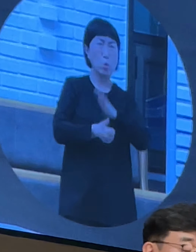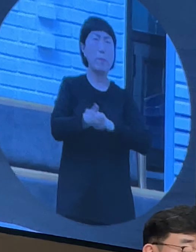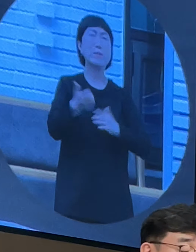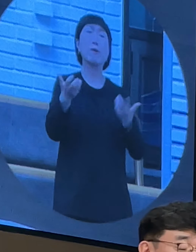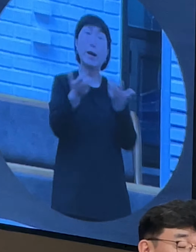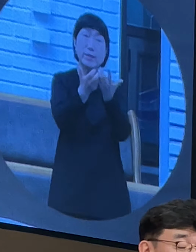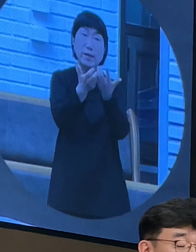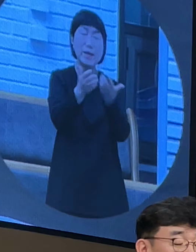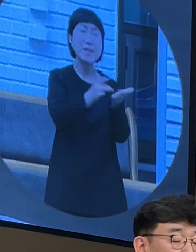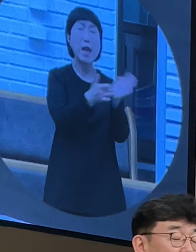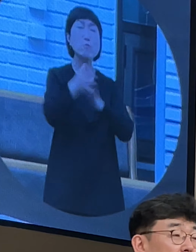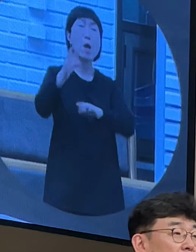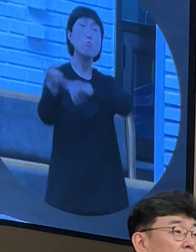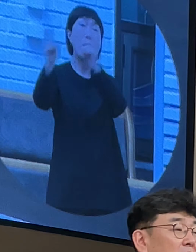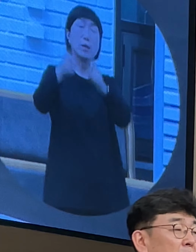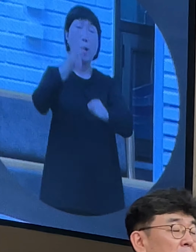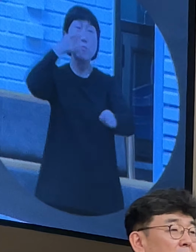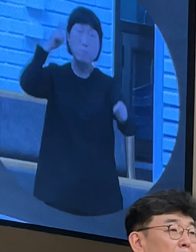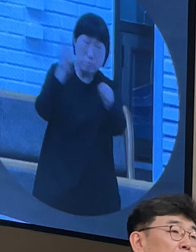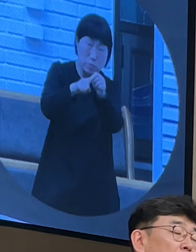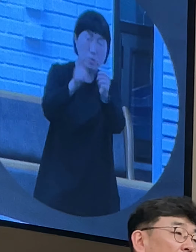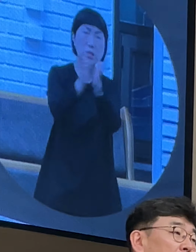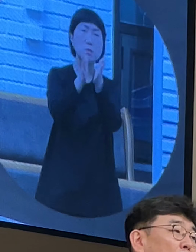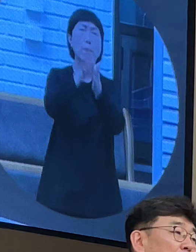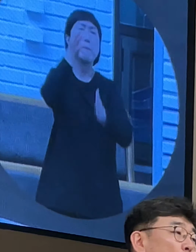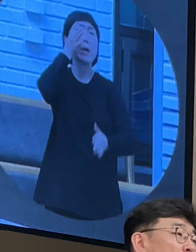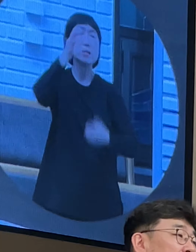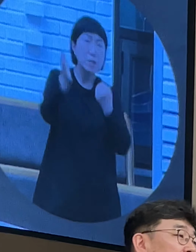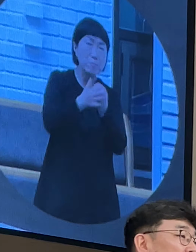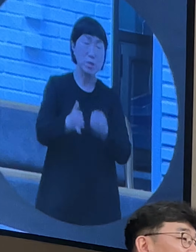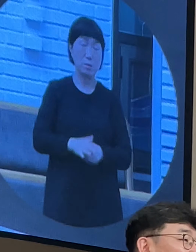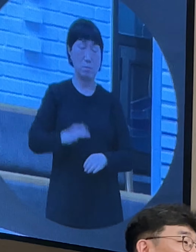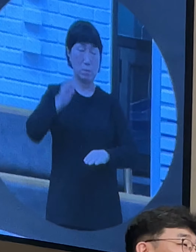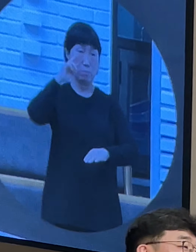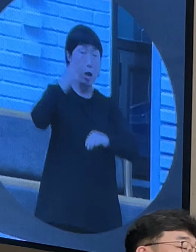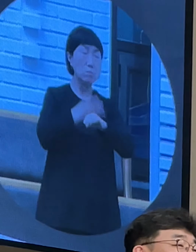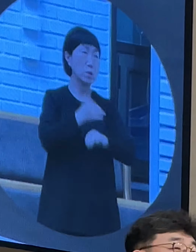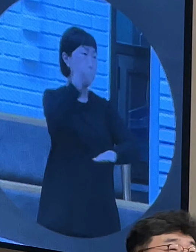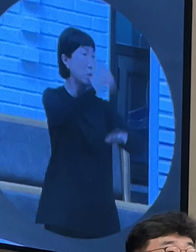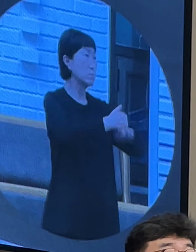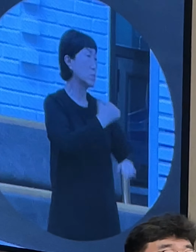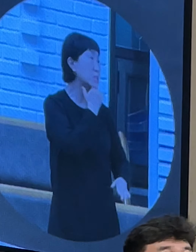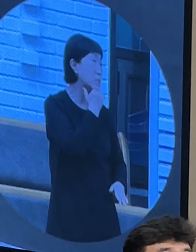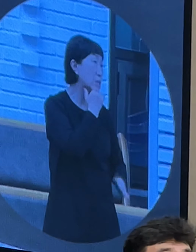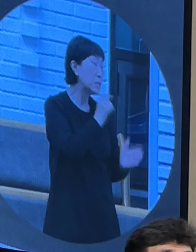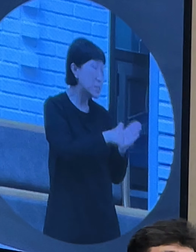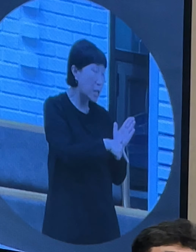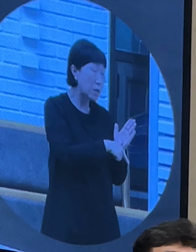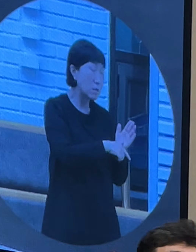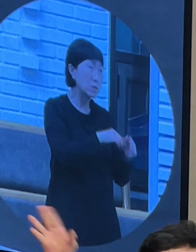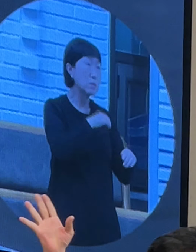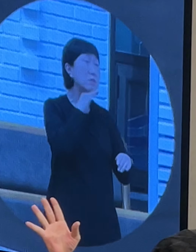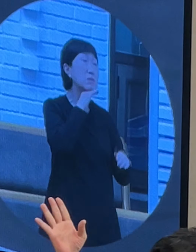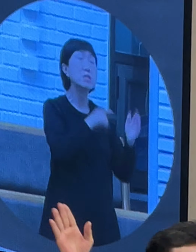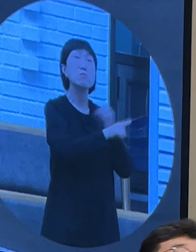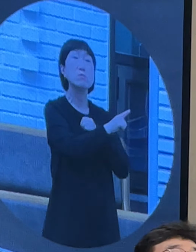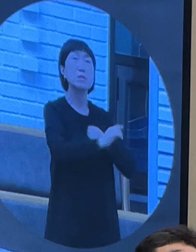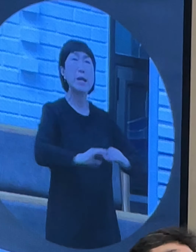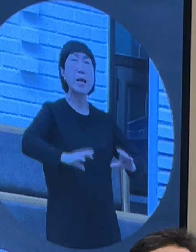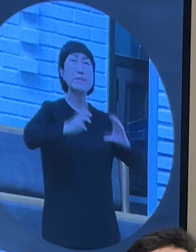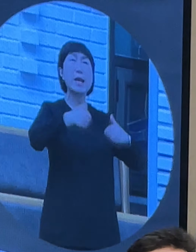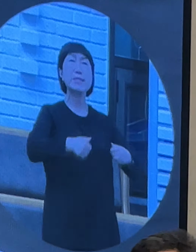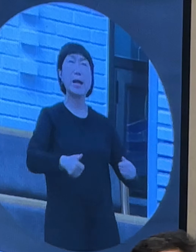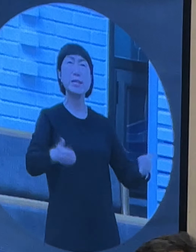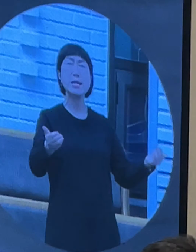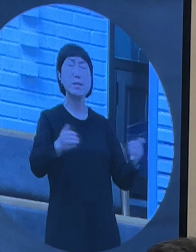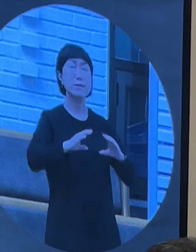가득합니다. 예수의 부활을 목격했기 때문입니다. 바울이 종말을 기다릴 때 그 종말을 기다렸다는 건 야 세상이 끝장나는 날,